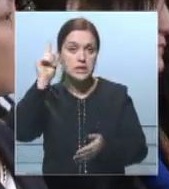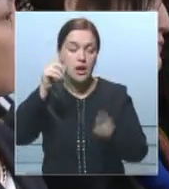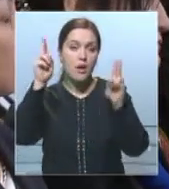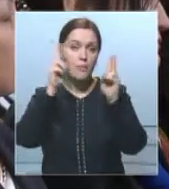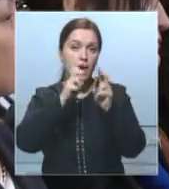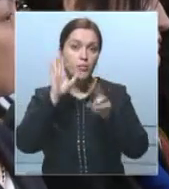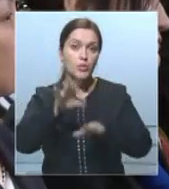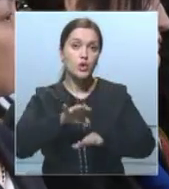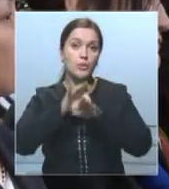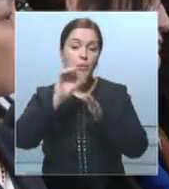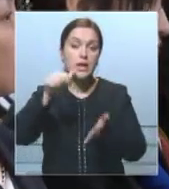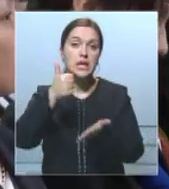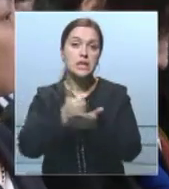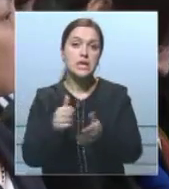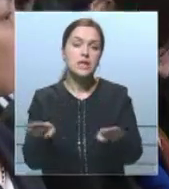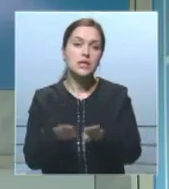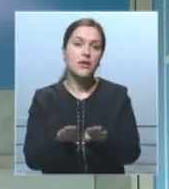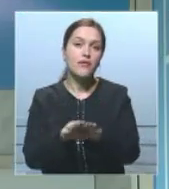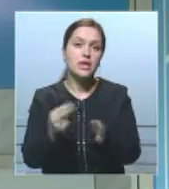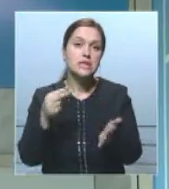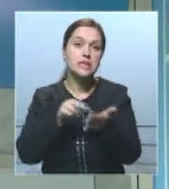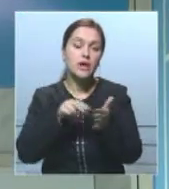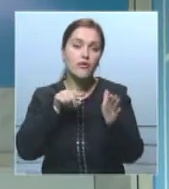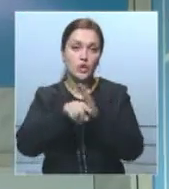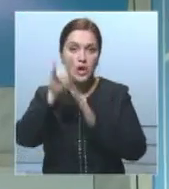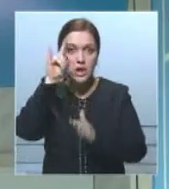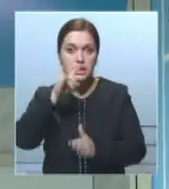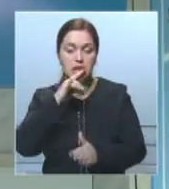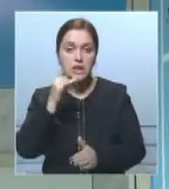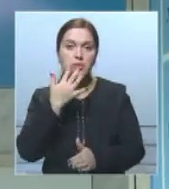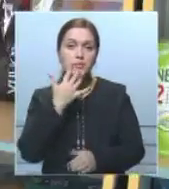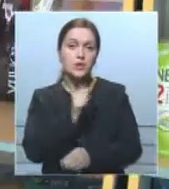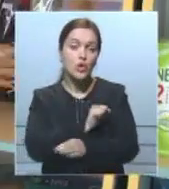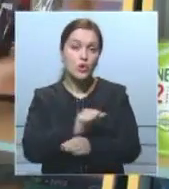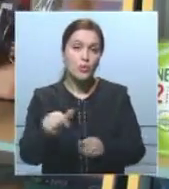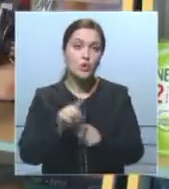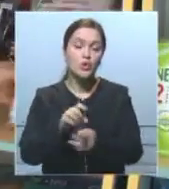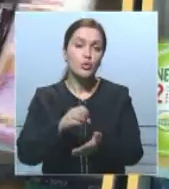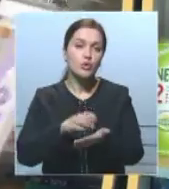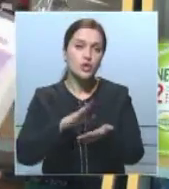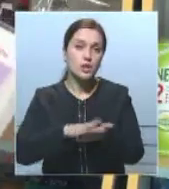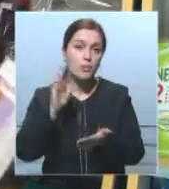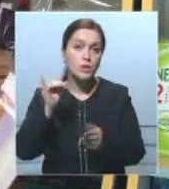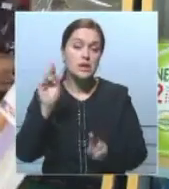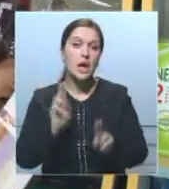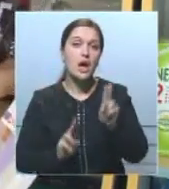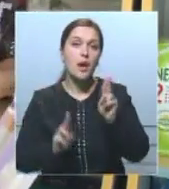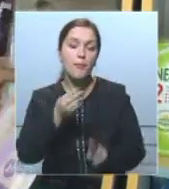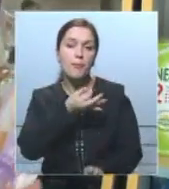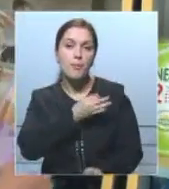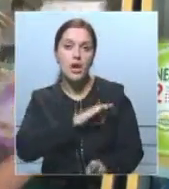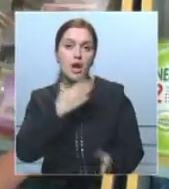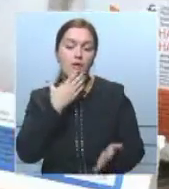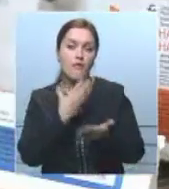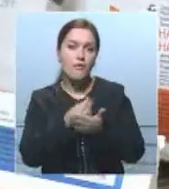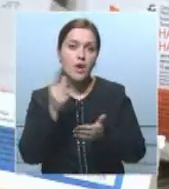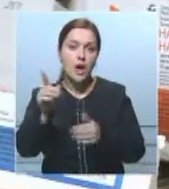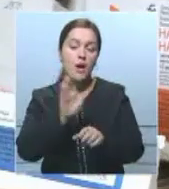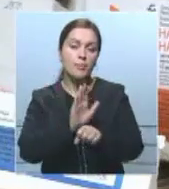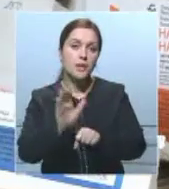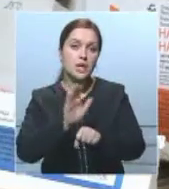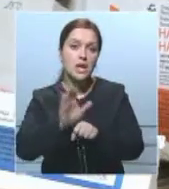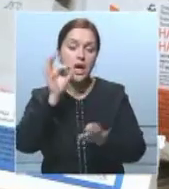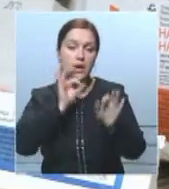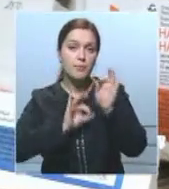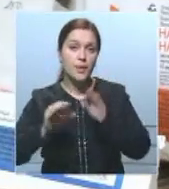намерены проводить на основе сравнения цен внутри страны и за рубежом. Кроме того, учитывать будут и норму прибыли отечественных товаропроизводителей. К